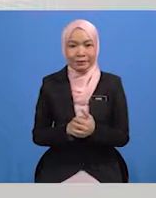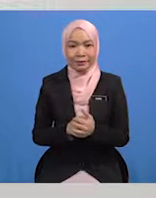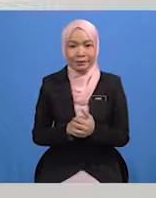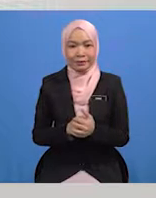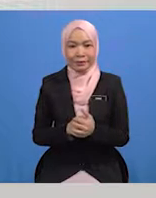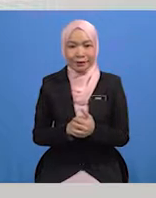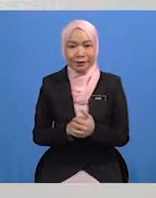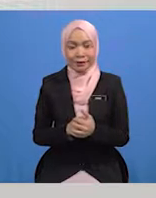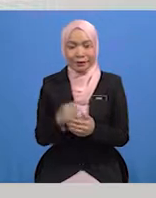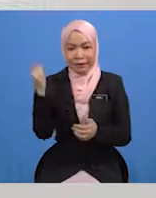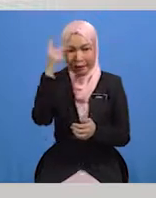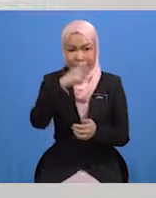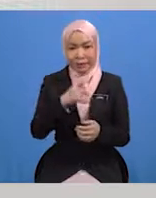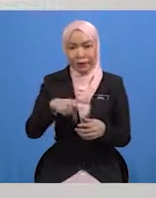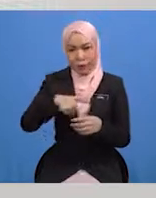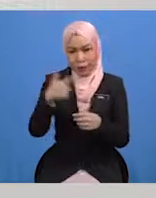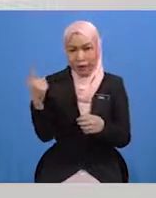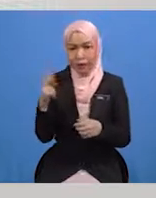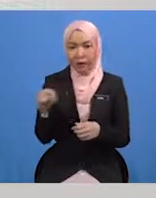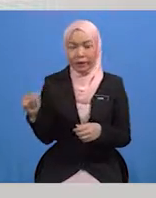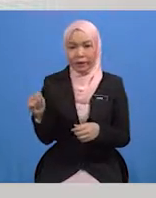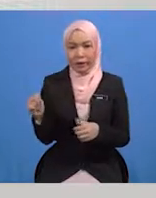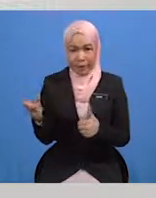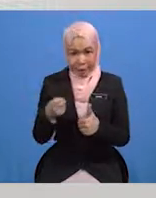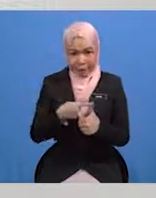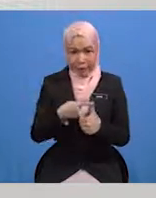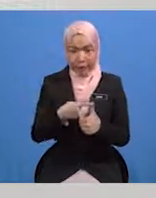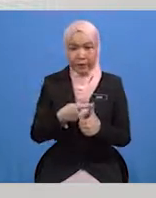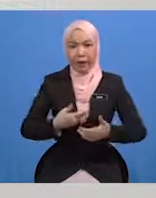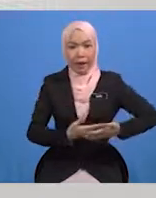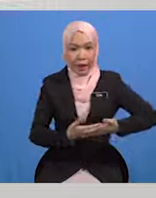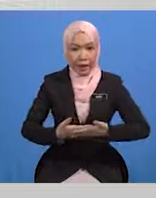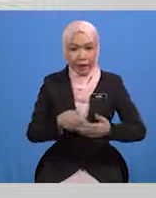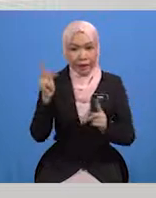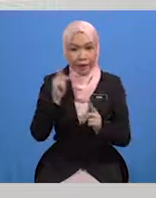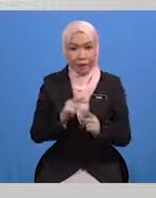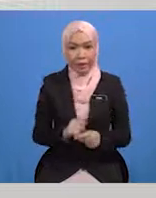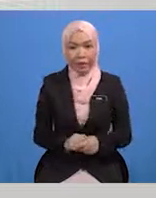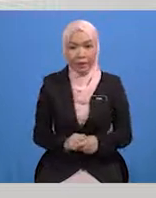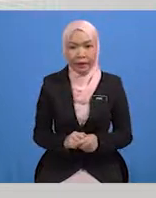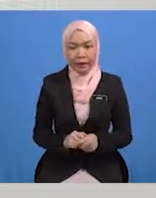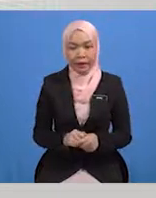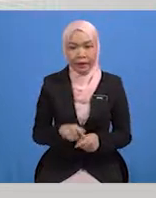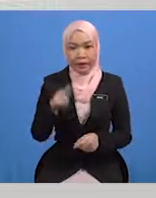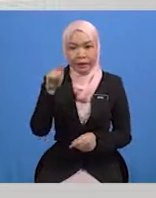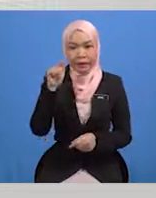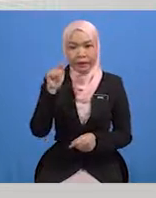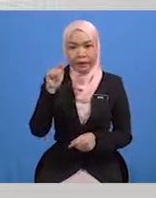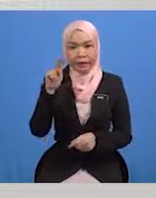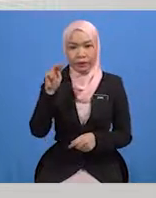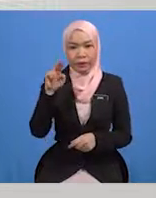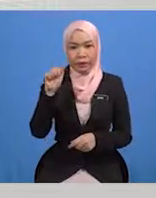sifat luaran. Yang pertama, anak kepada Tuan Setiawan Tanjung